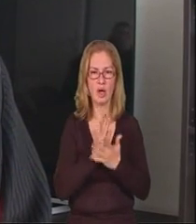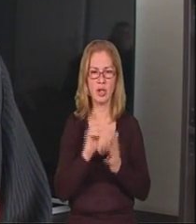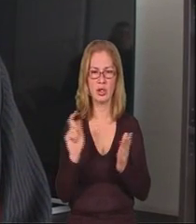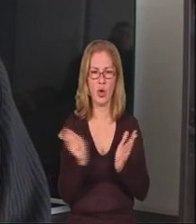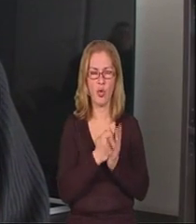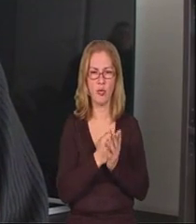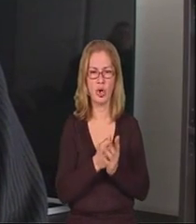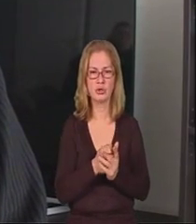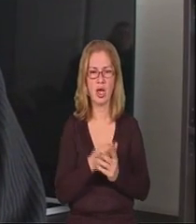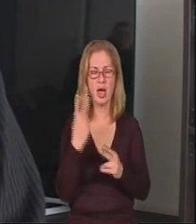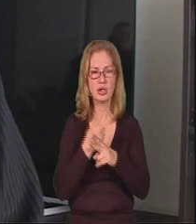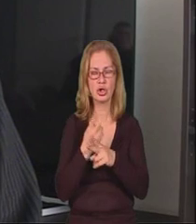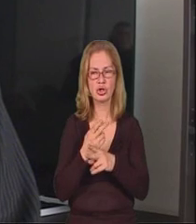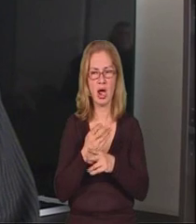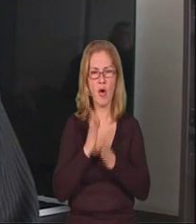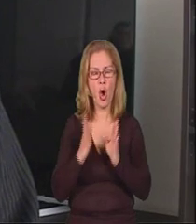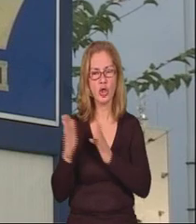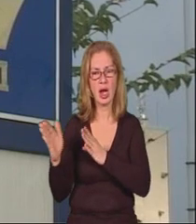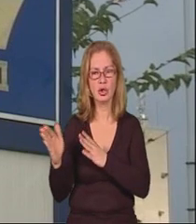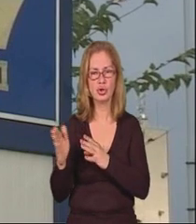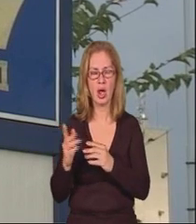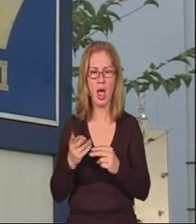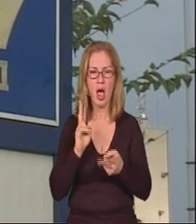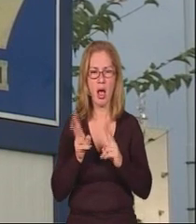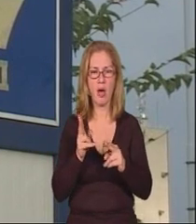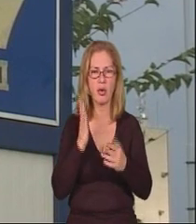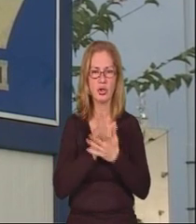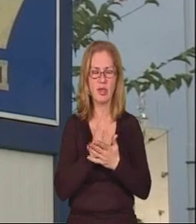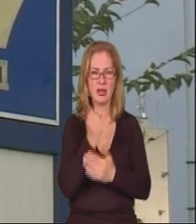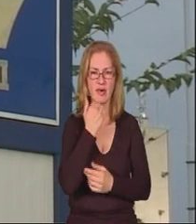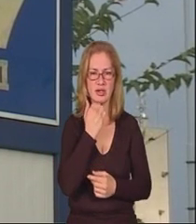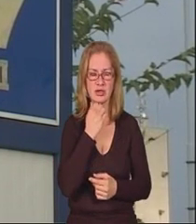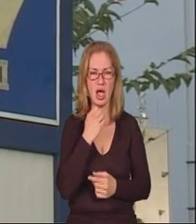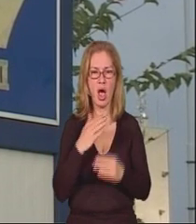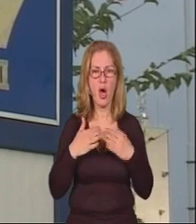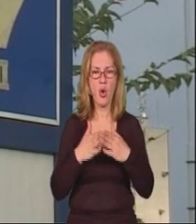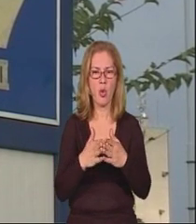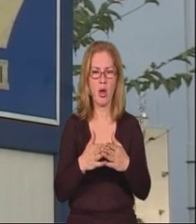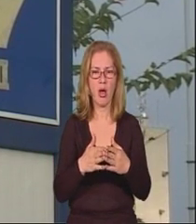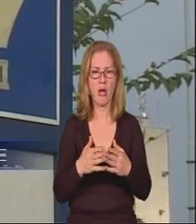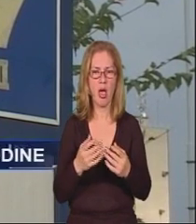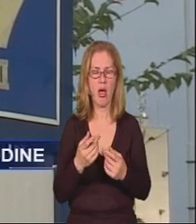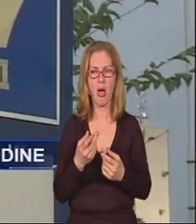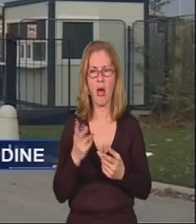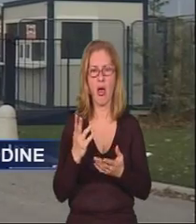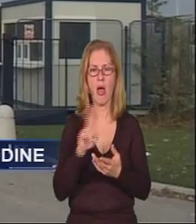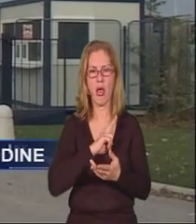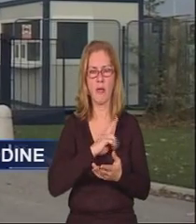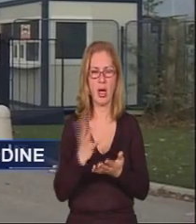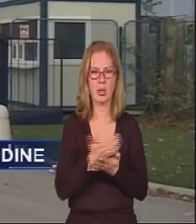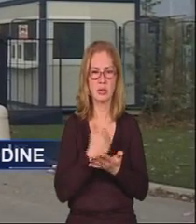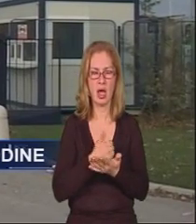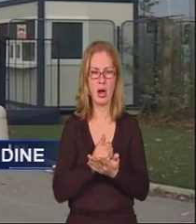jer tek sada država određuje načine privatizacije. Iako je Novosadska luka jedna od najprofitabilnijih, njena vrednost još uvek nije